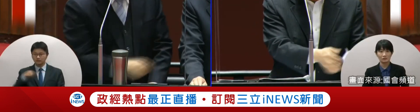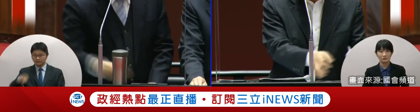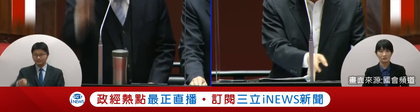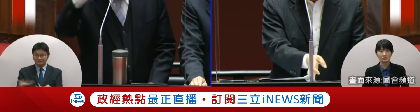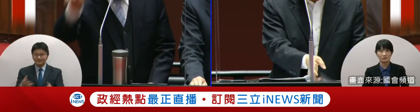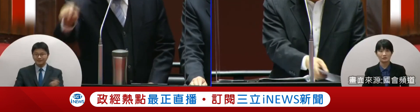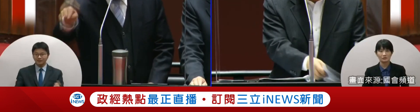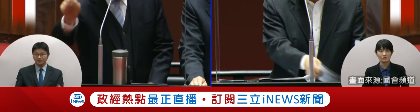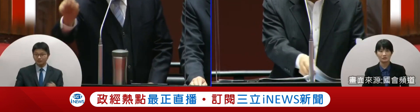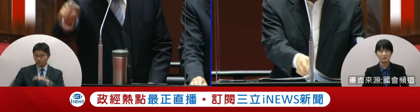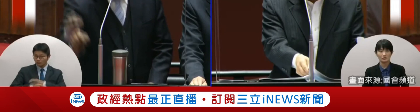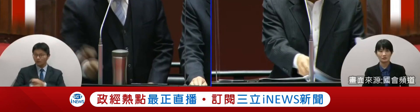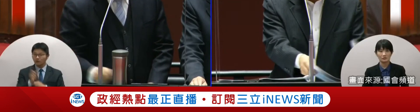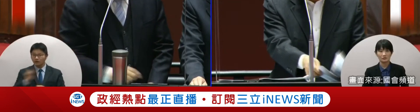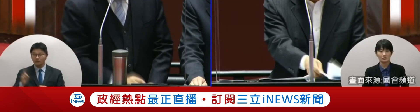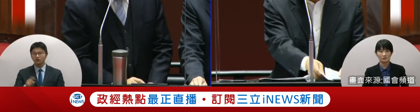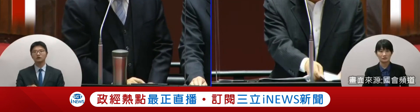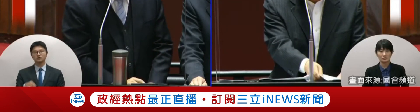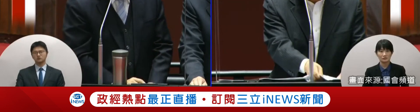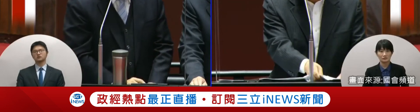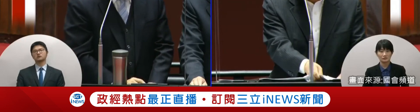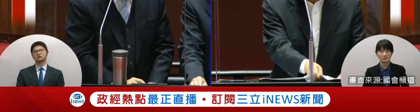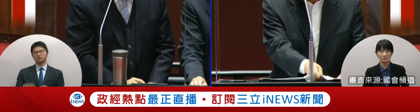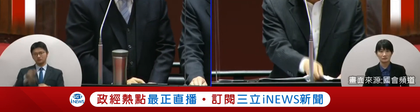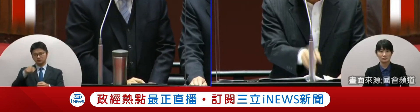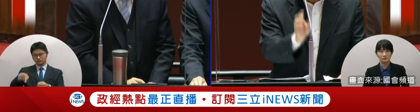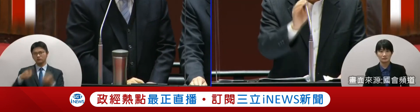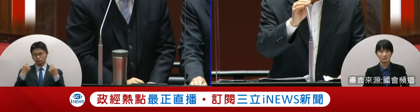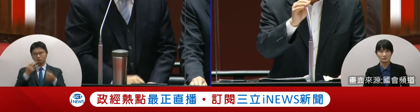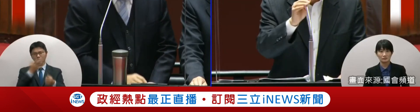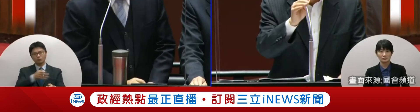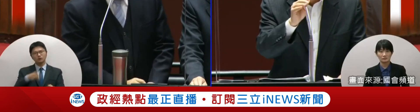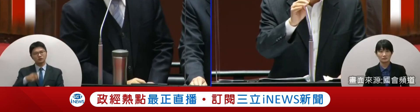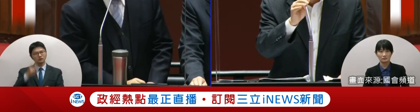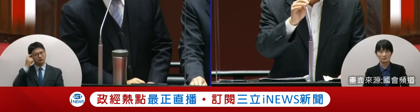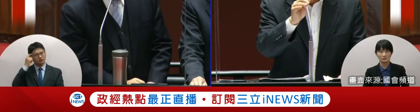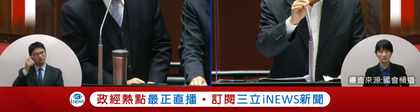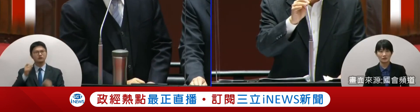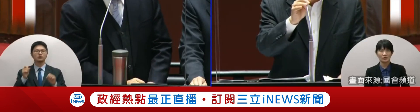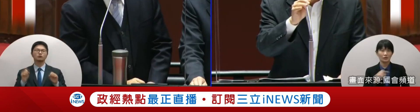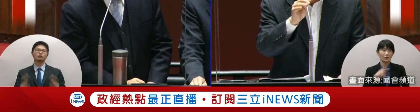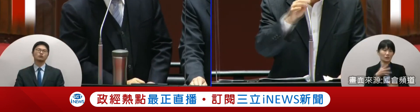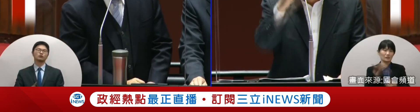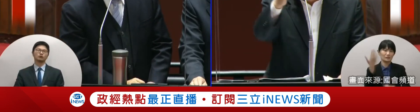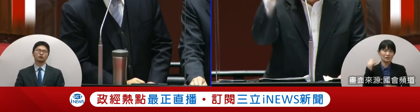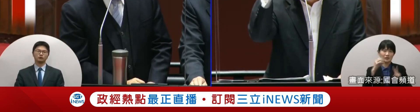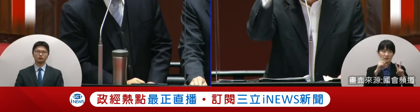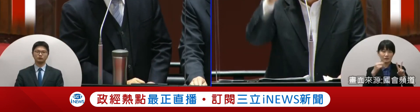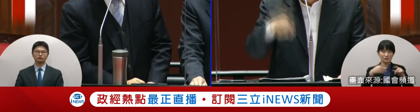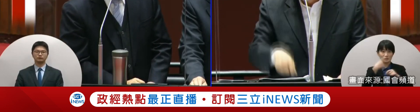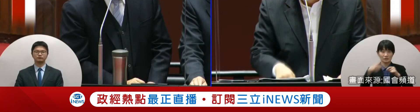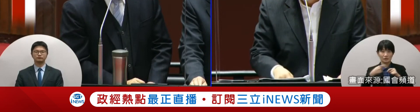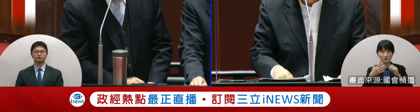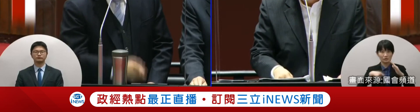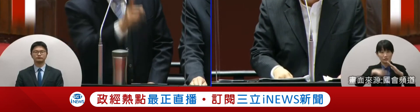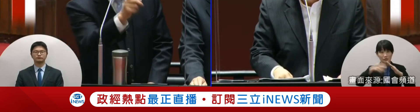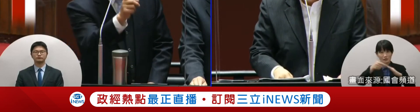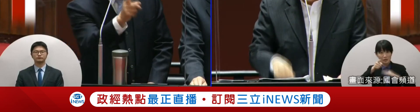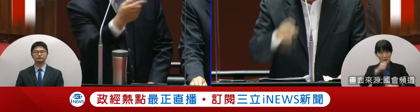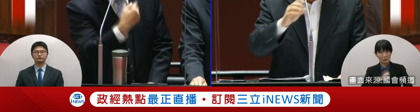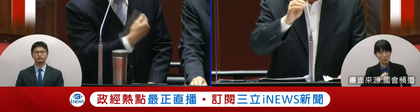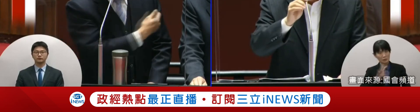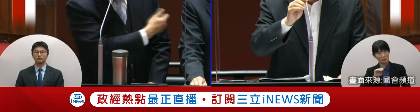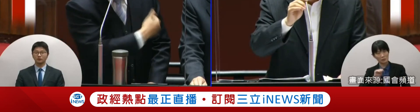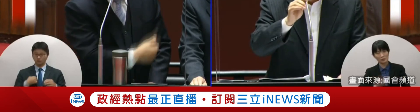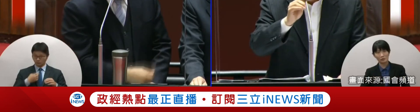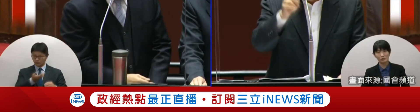的行为？这个设立本身就违法。 我问的是2019年，院长，你听得懂我的问题吗？ 你